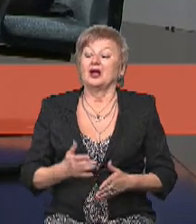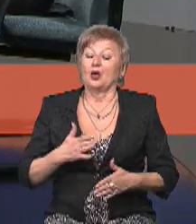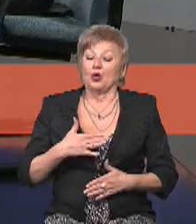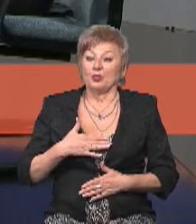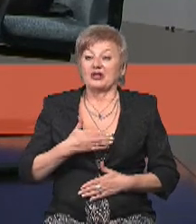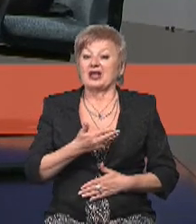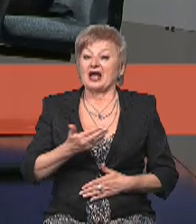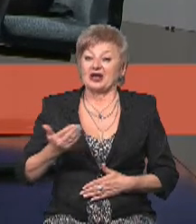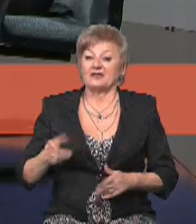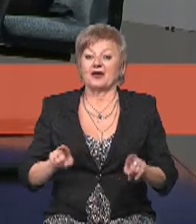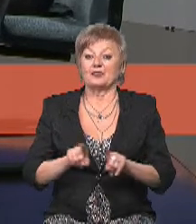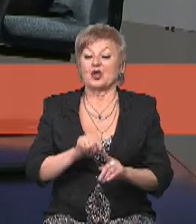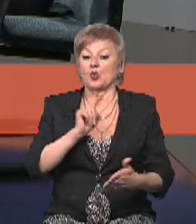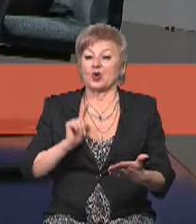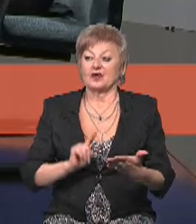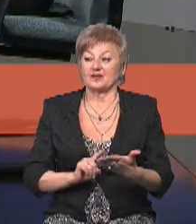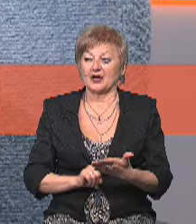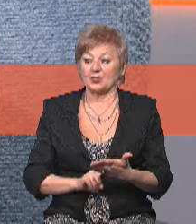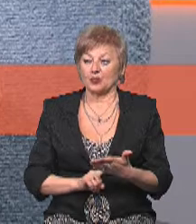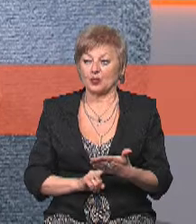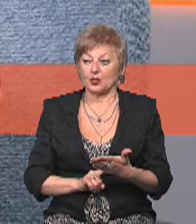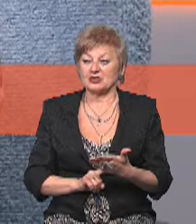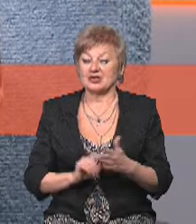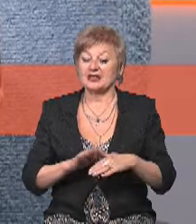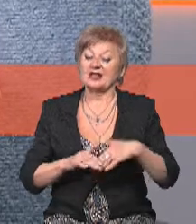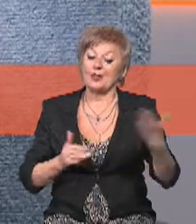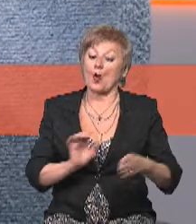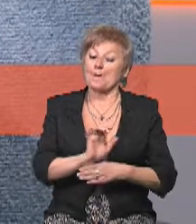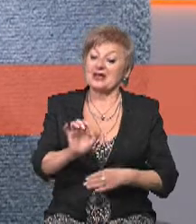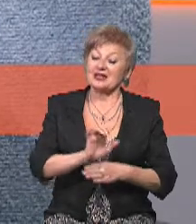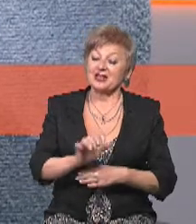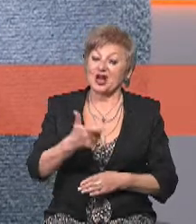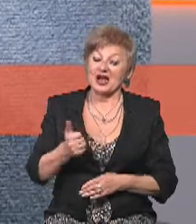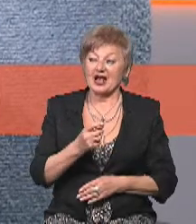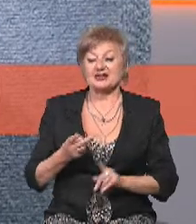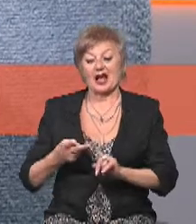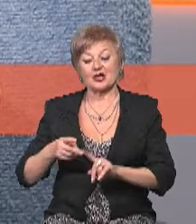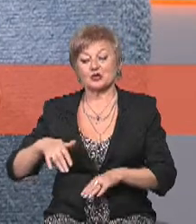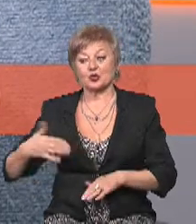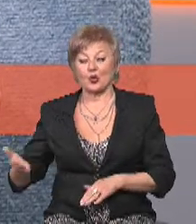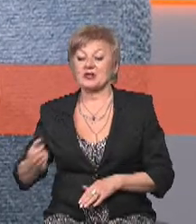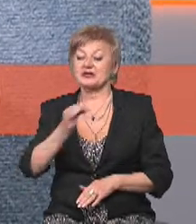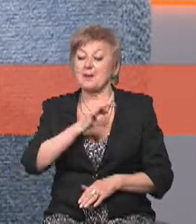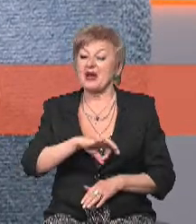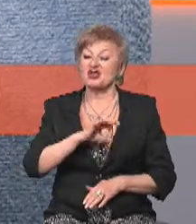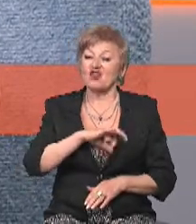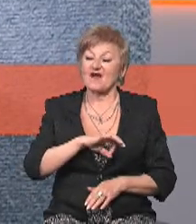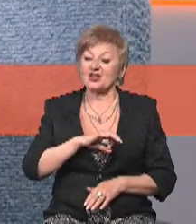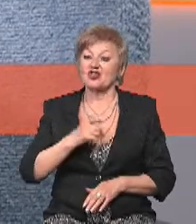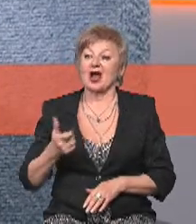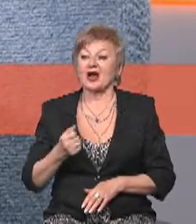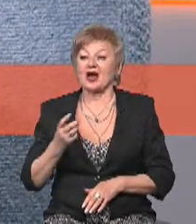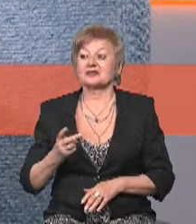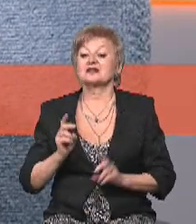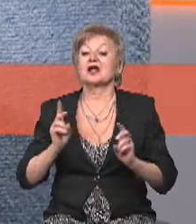вас зараз таке запитання. Ви представляєте з одного боку постачальника газу, з іншого боку споживача газу.